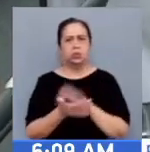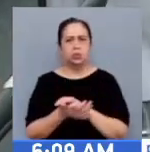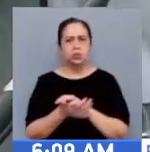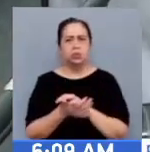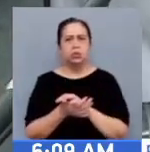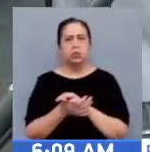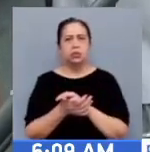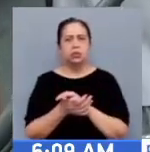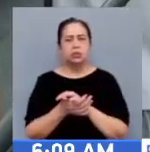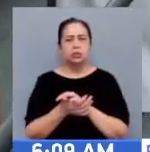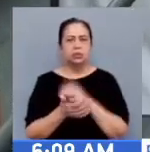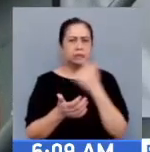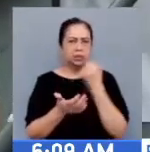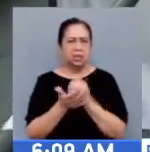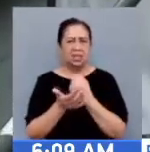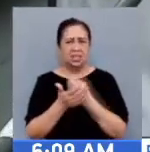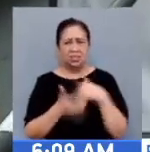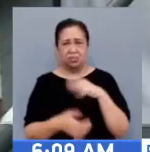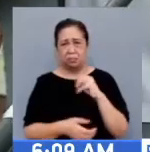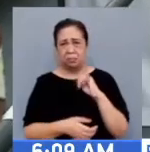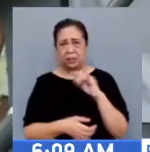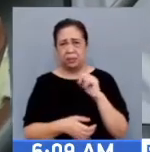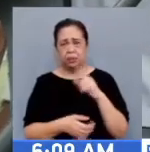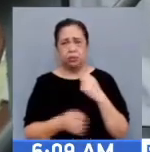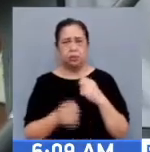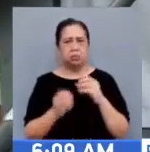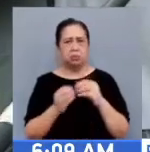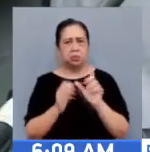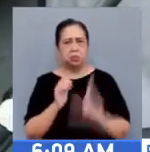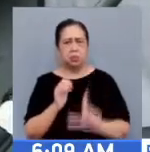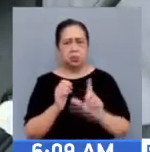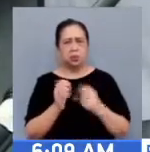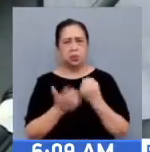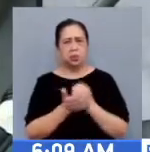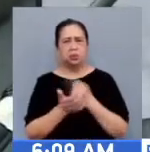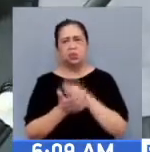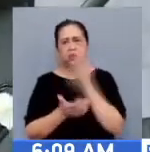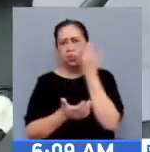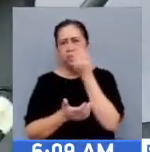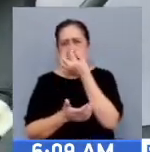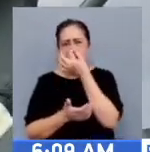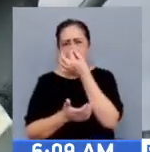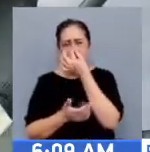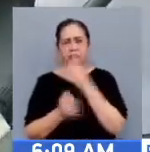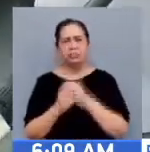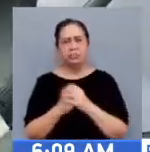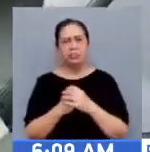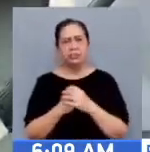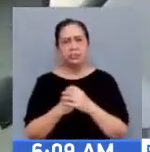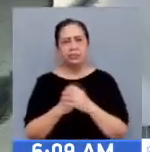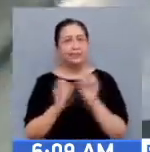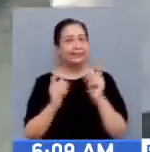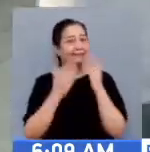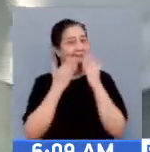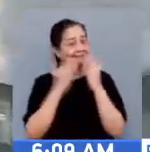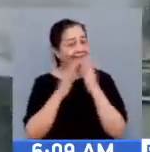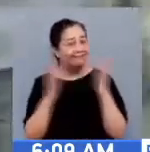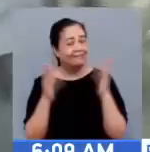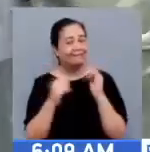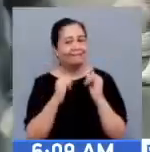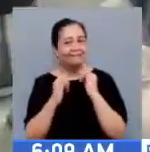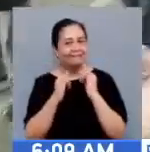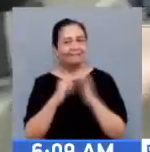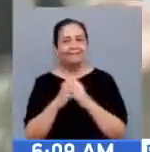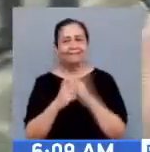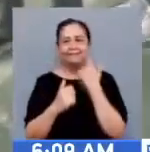sahod ko ngayon, minimum lang. Kaya, kulang na kulang talaga. Alright. Sige, salamat po sa inyo, sir. Ha? Ayan, nakikita natin,